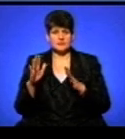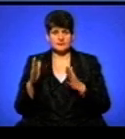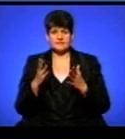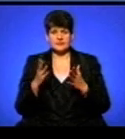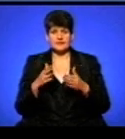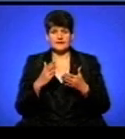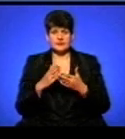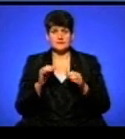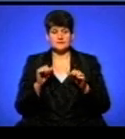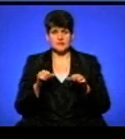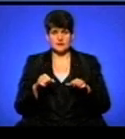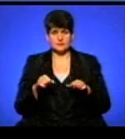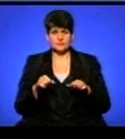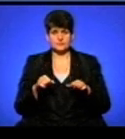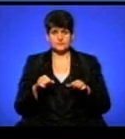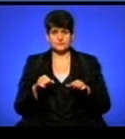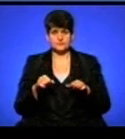дано право